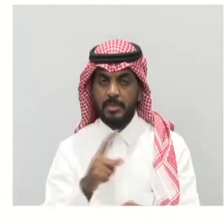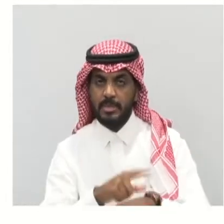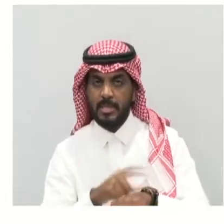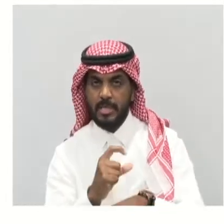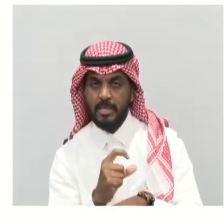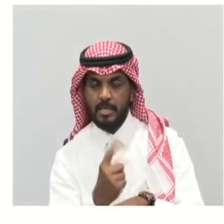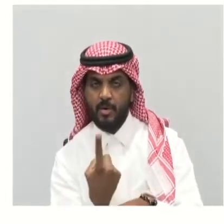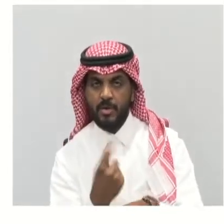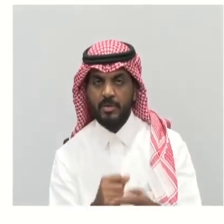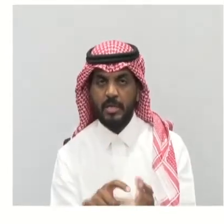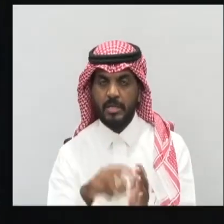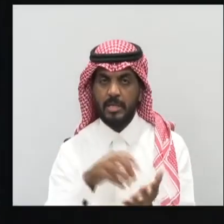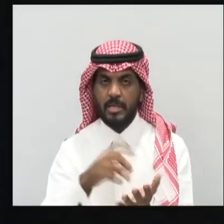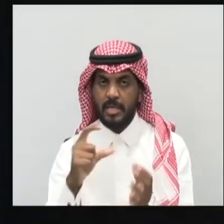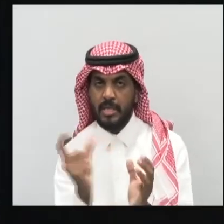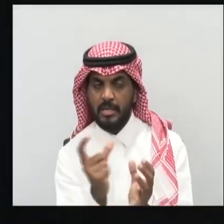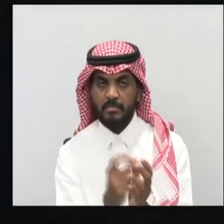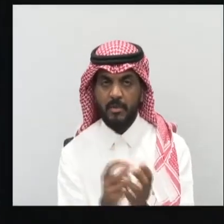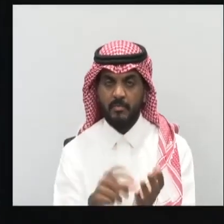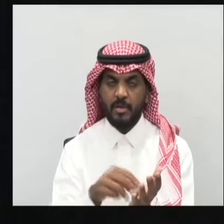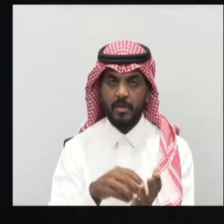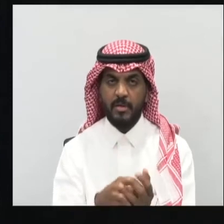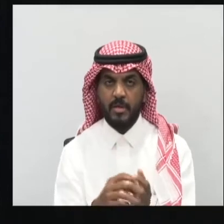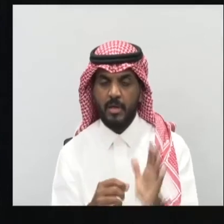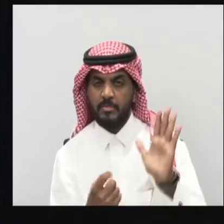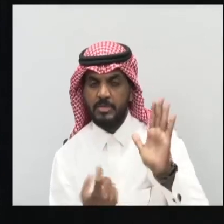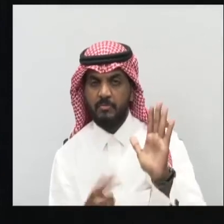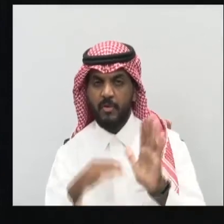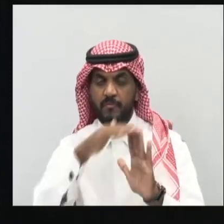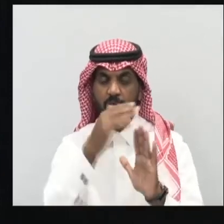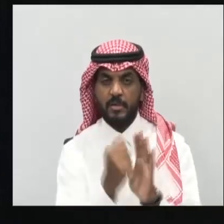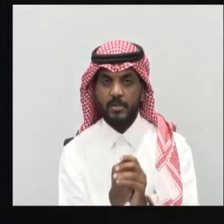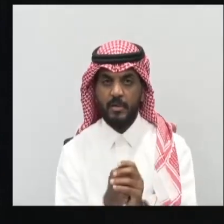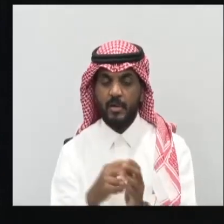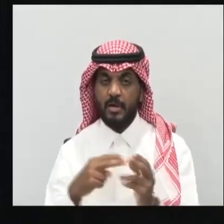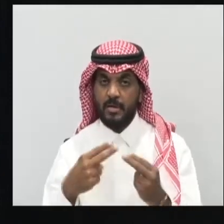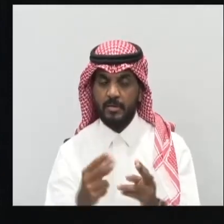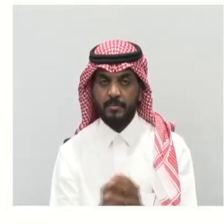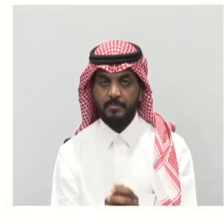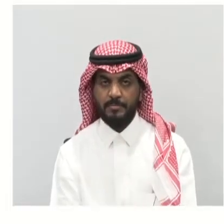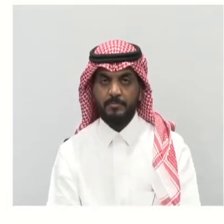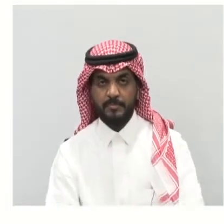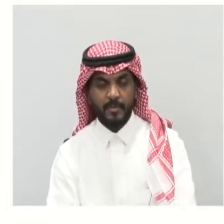نكتب الكلمة في مكانها المناسب. رقم الصفحة موجود في الأعلى، هيا يا رائعين.